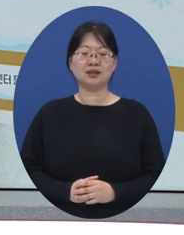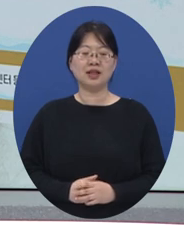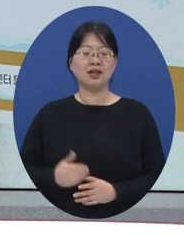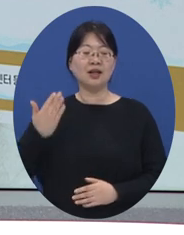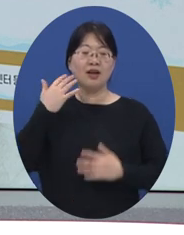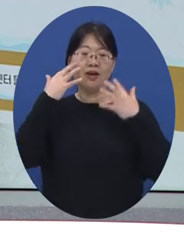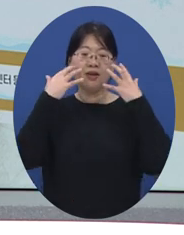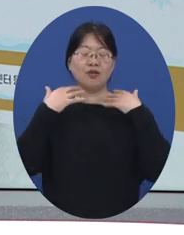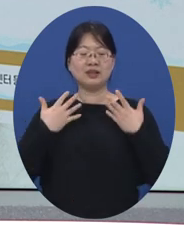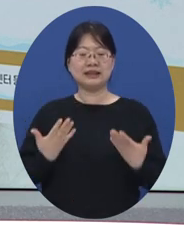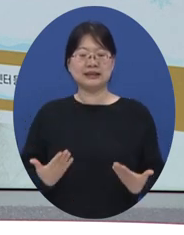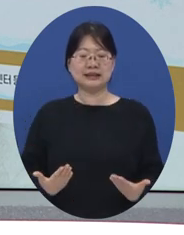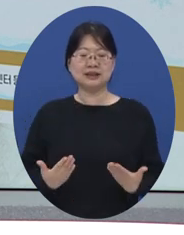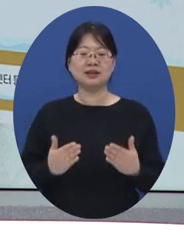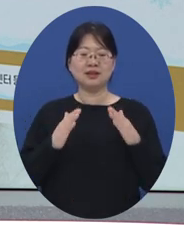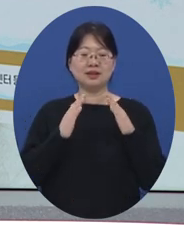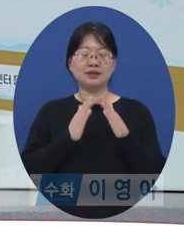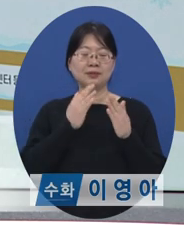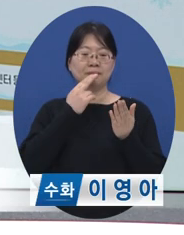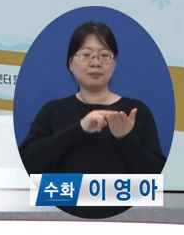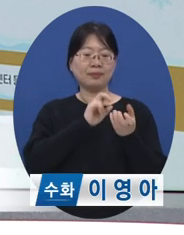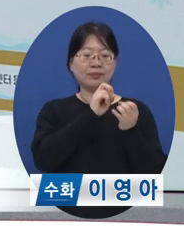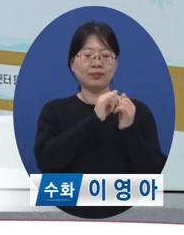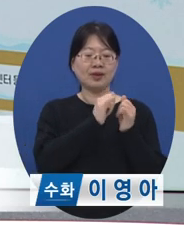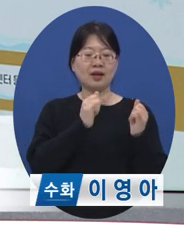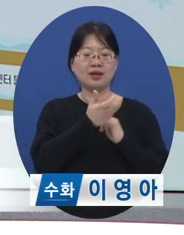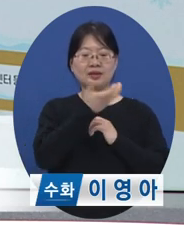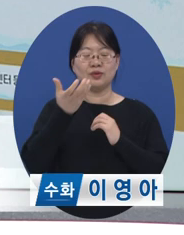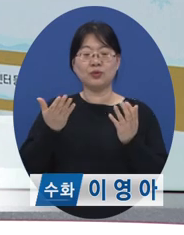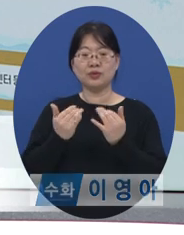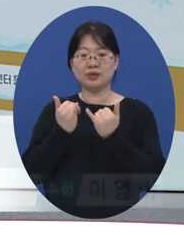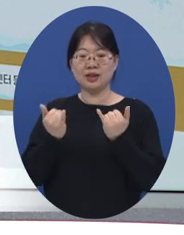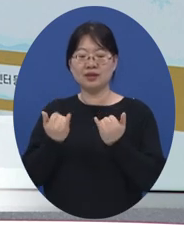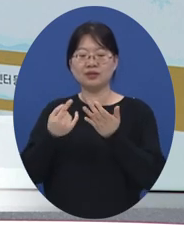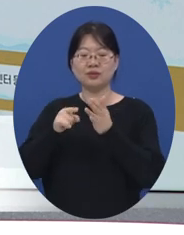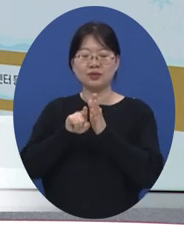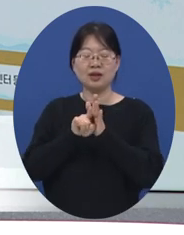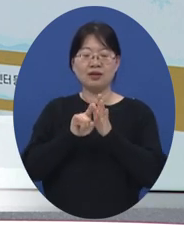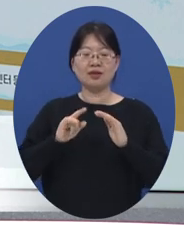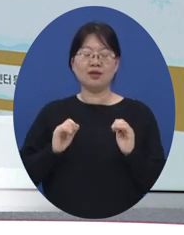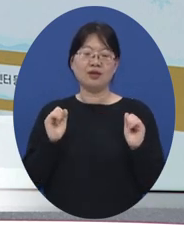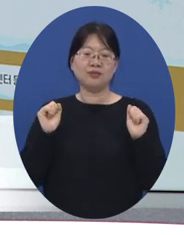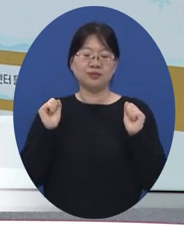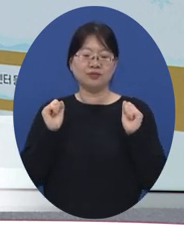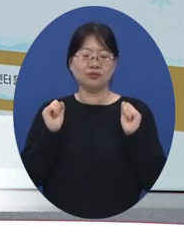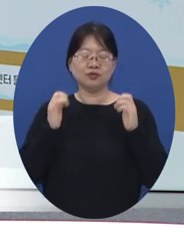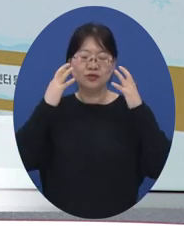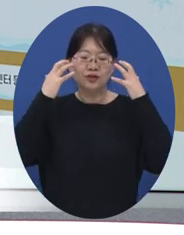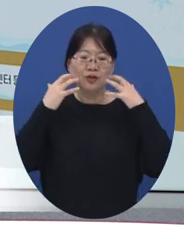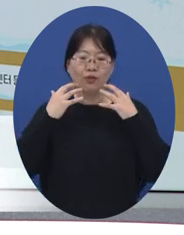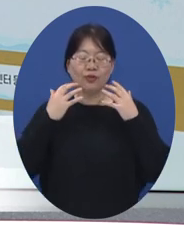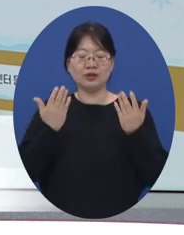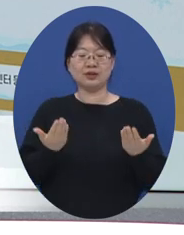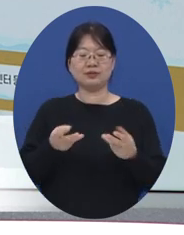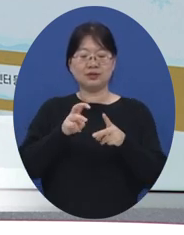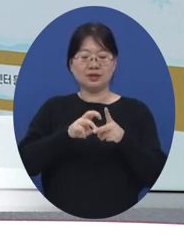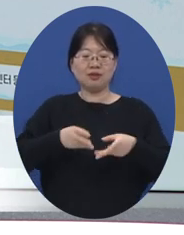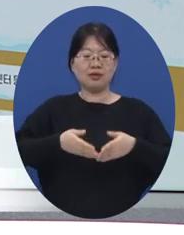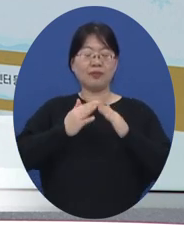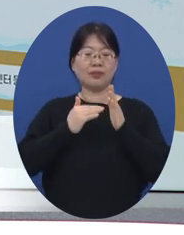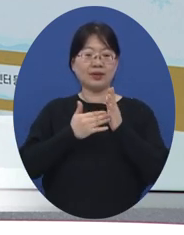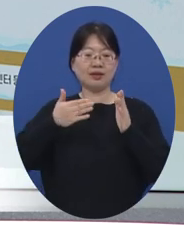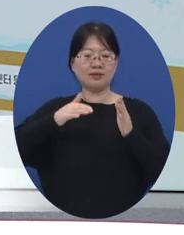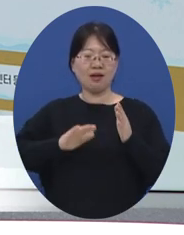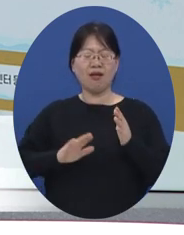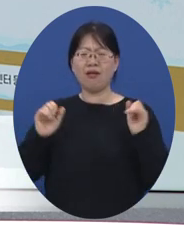지난 여름 무더위에 지친 집배원과 택배 노동자 등 이동 노동자를 위해 경기도는 무더위 쉼터를 운영했는데요. 본격적인 겨울철